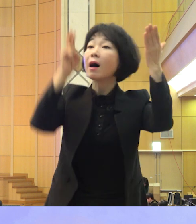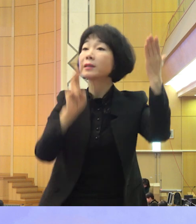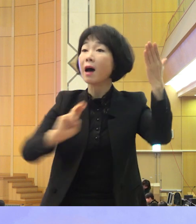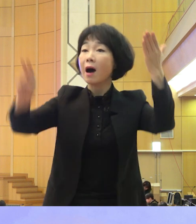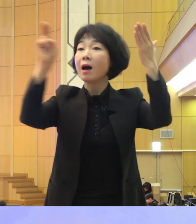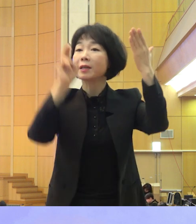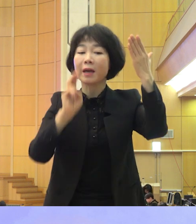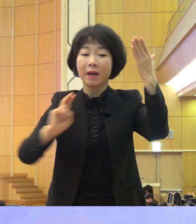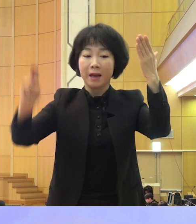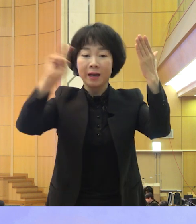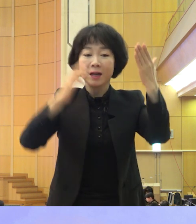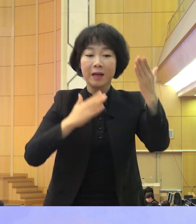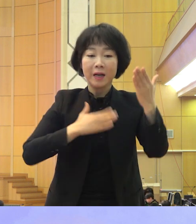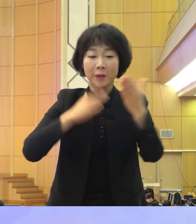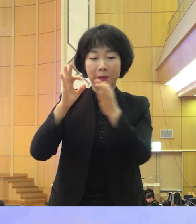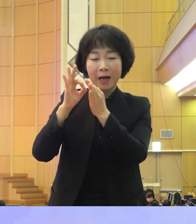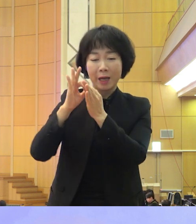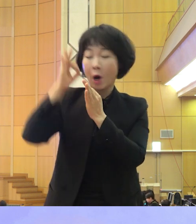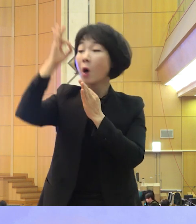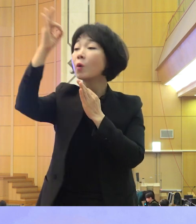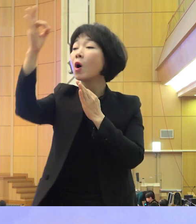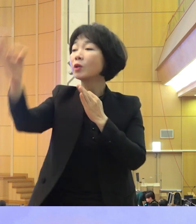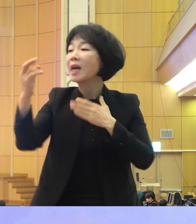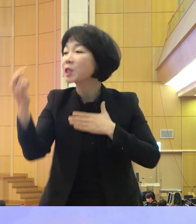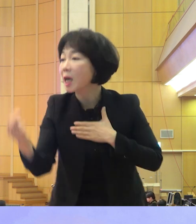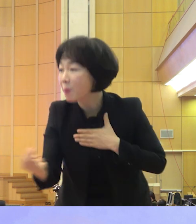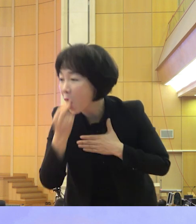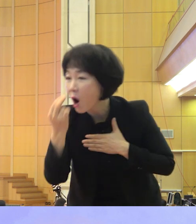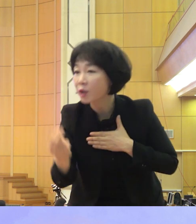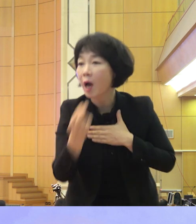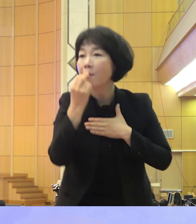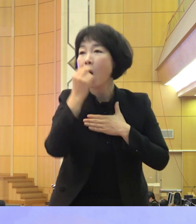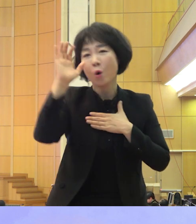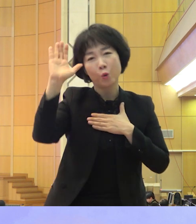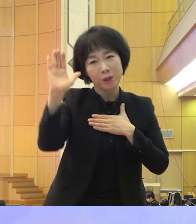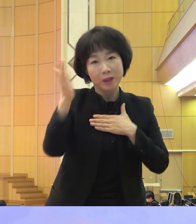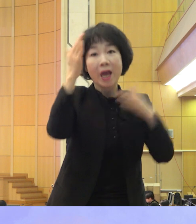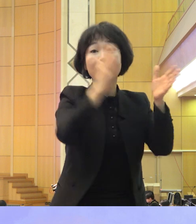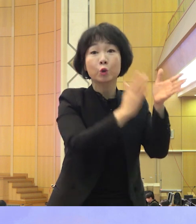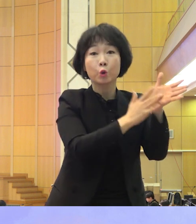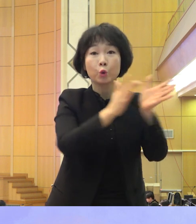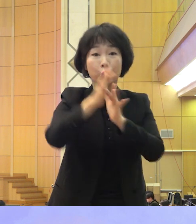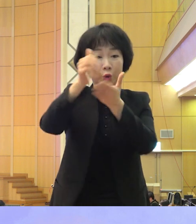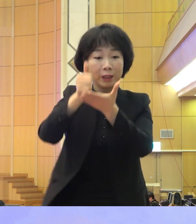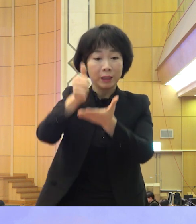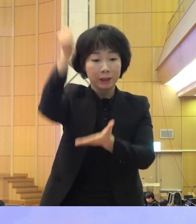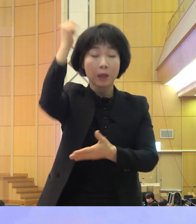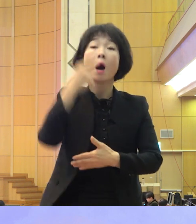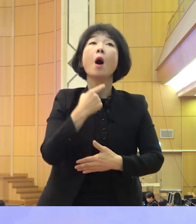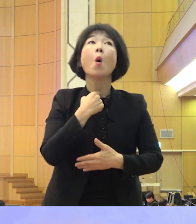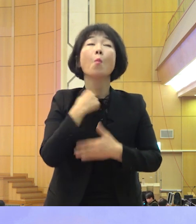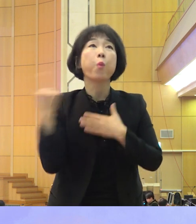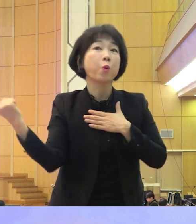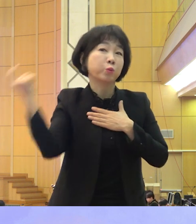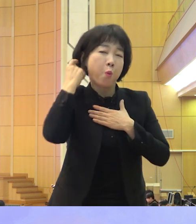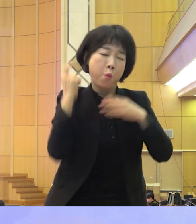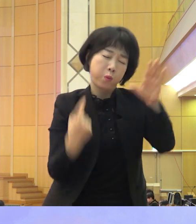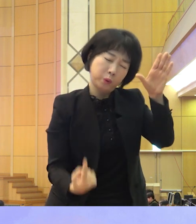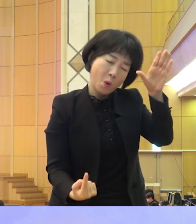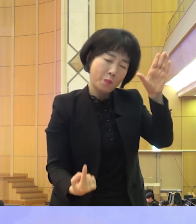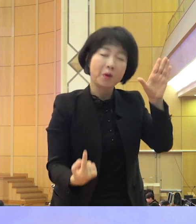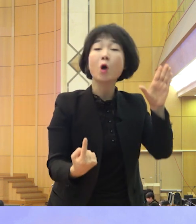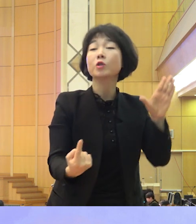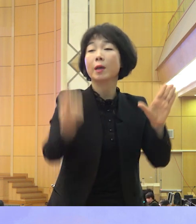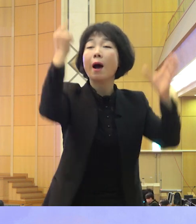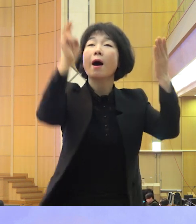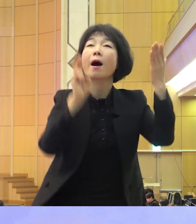주님 찬양해. 나의 영원한 생명 되신 예수님